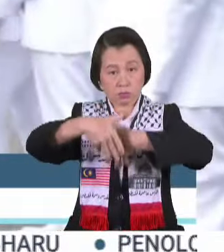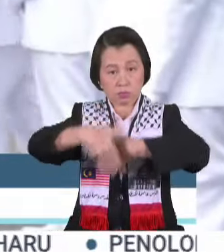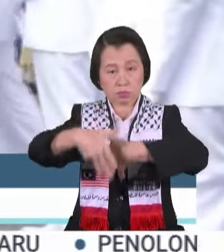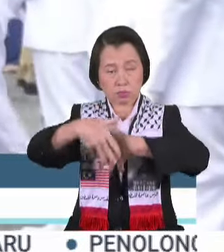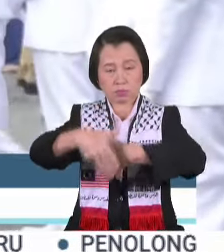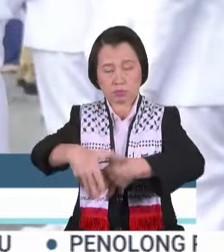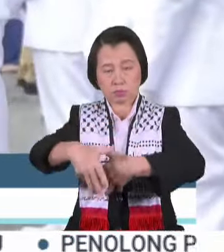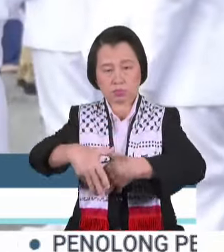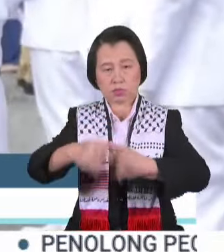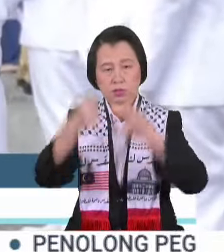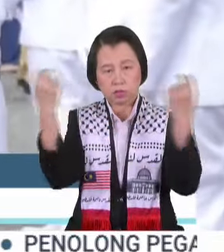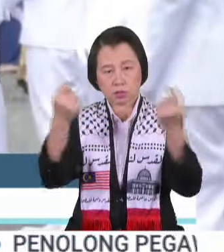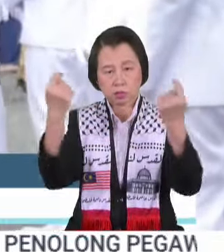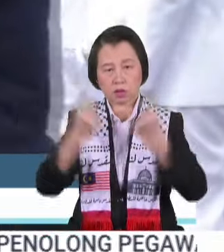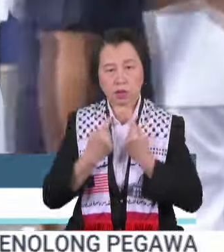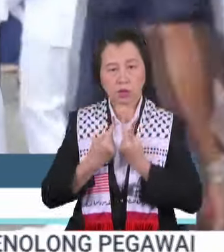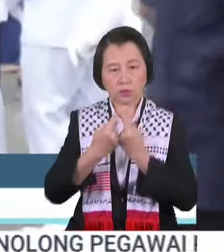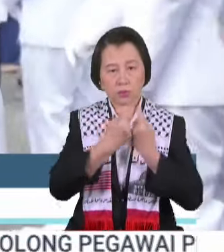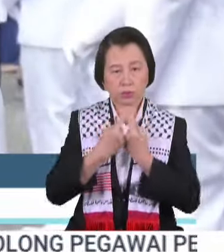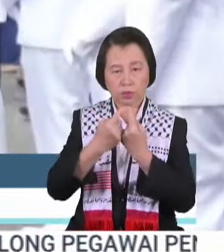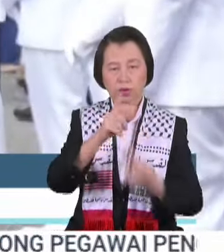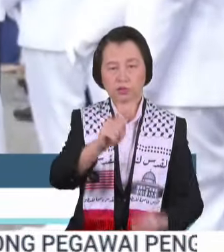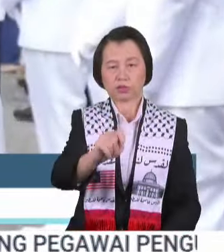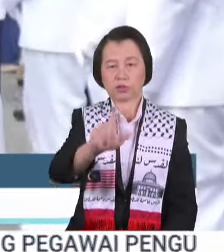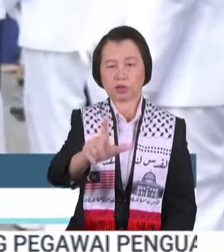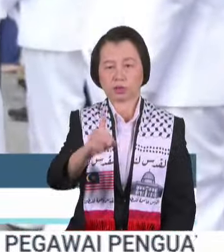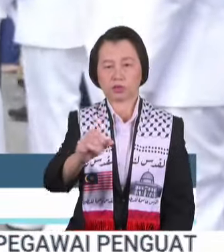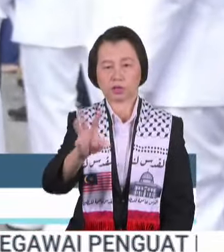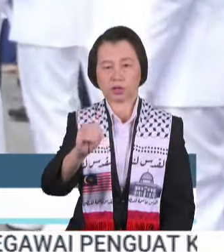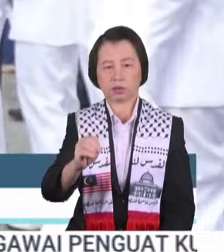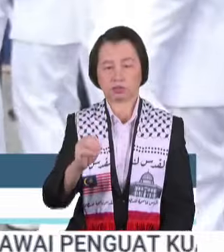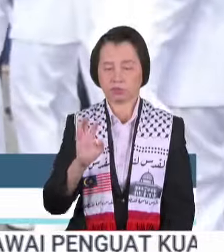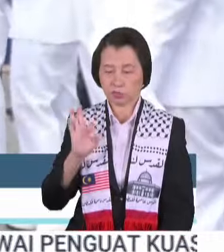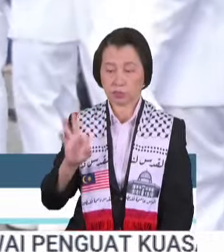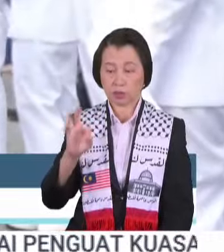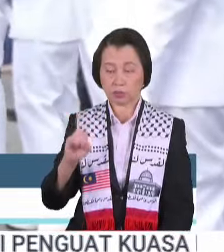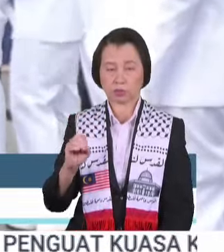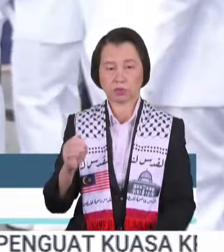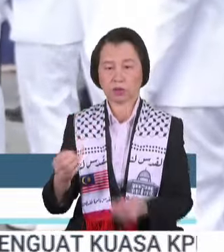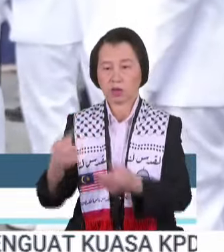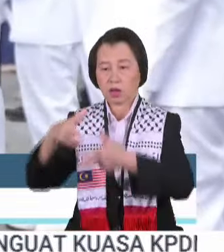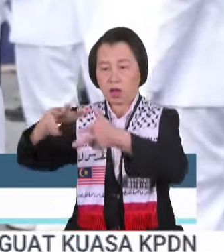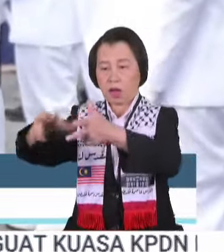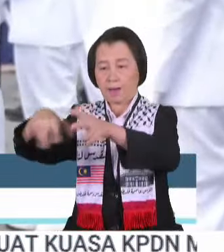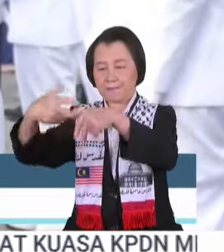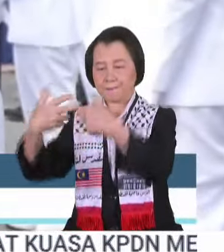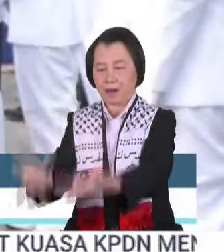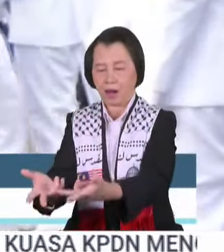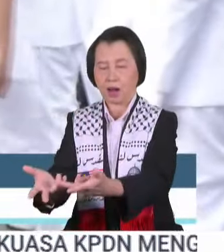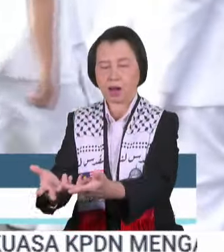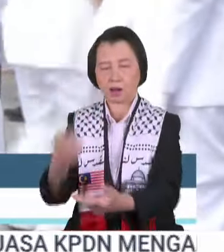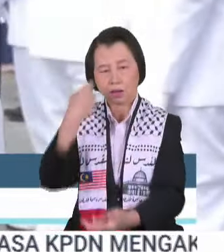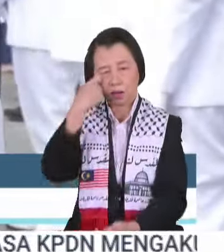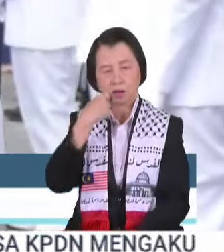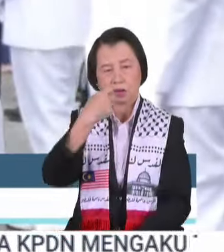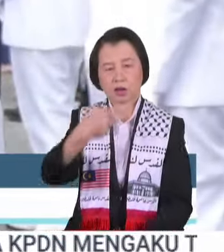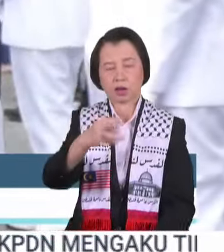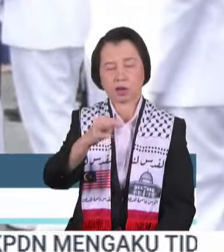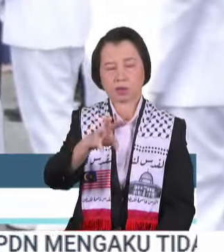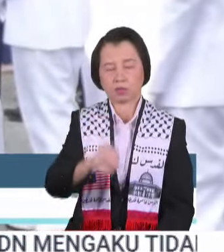lintas hormat sambutan hari ulang tahun TLDM ke-90. Tragedi yang melibatkan helikopter jenis